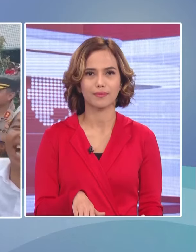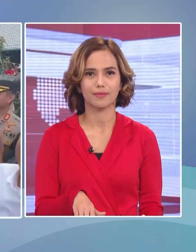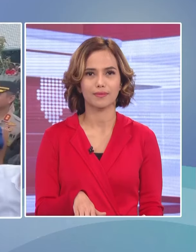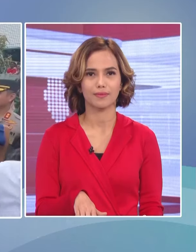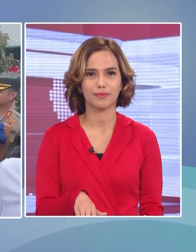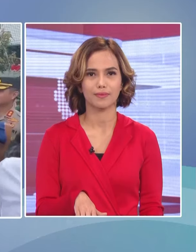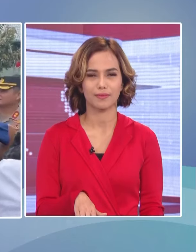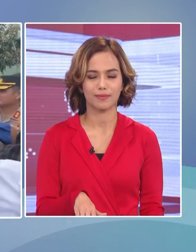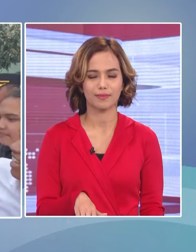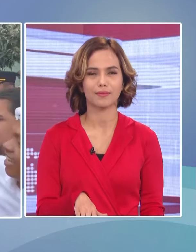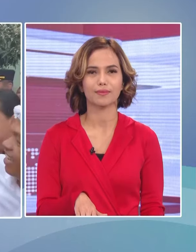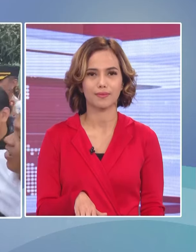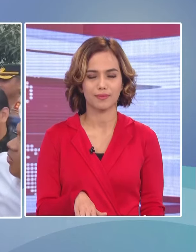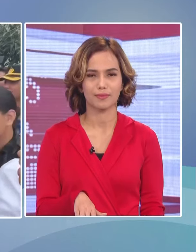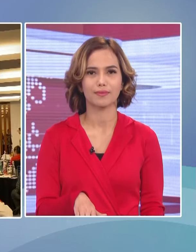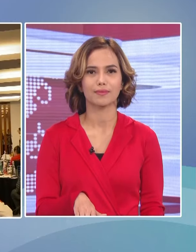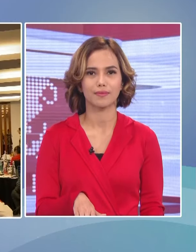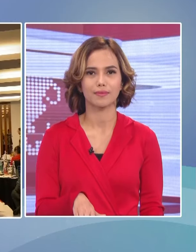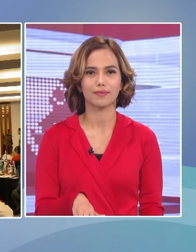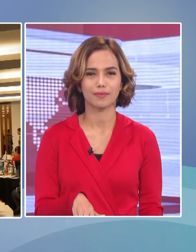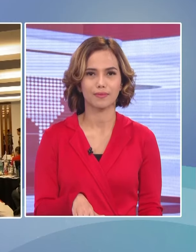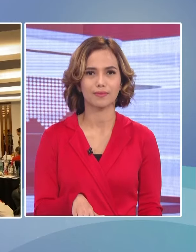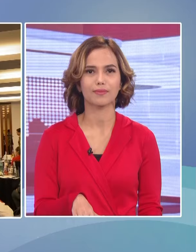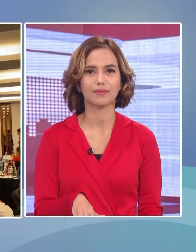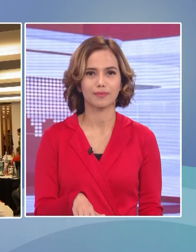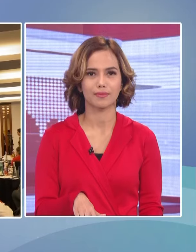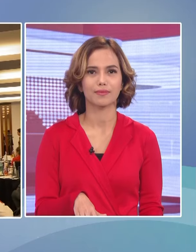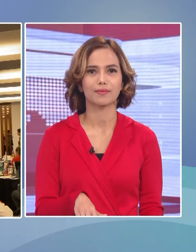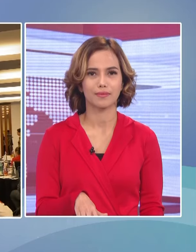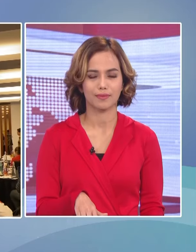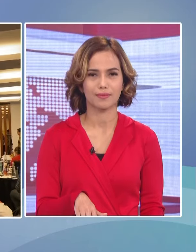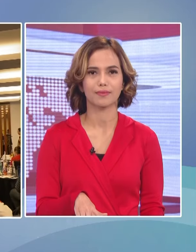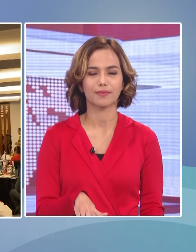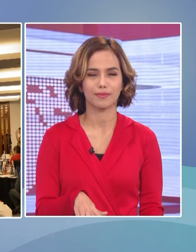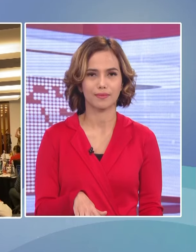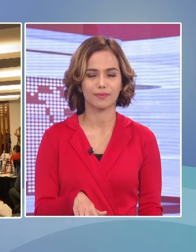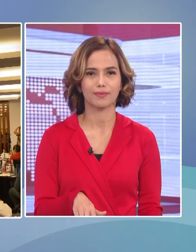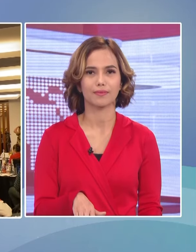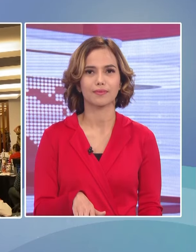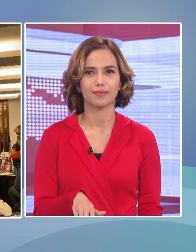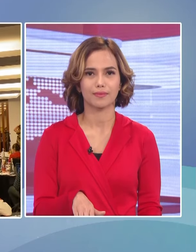daya manusia, modal, dan transfer teknologi itu yang harus dikedepankan untuk